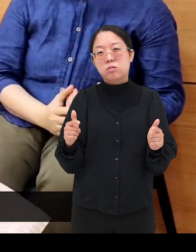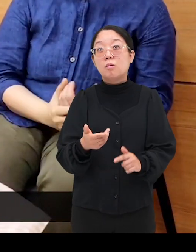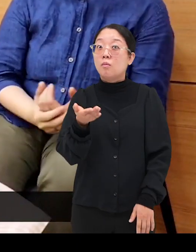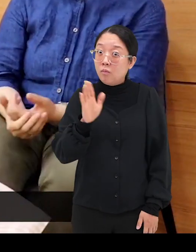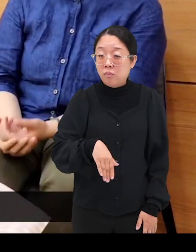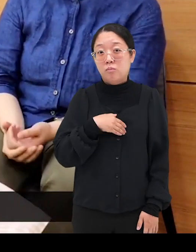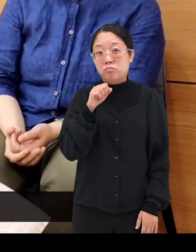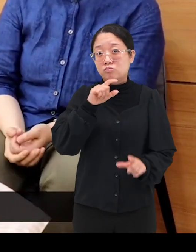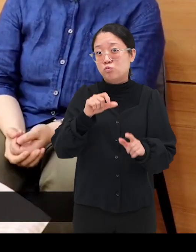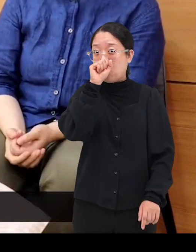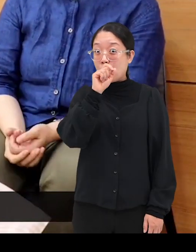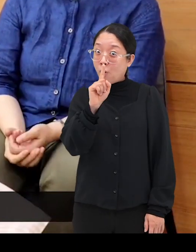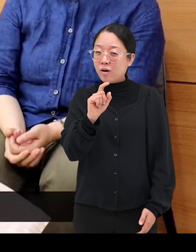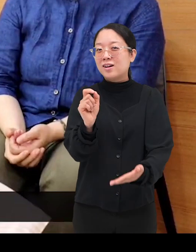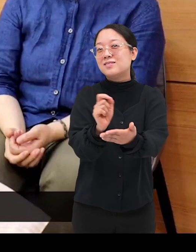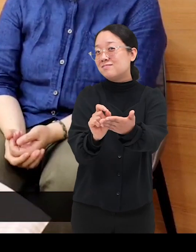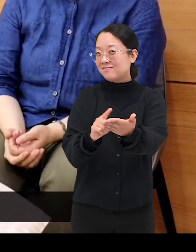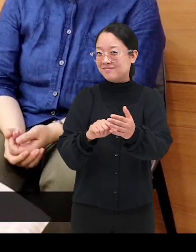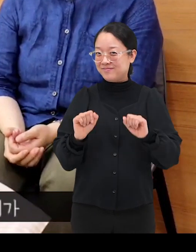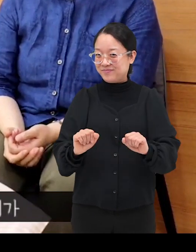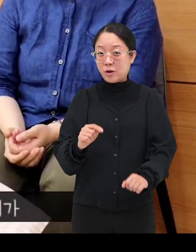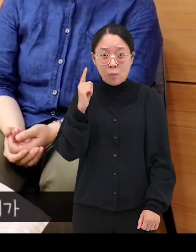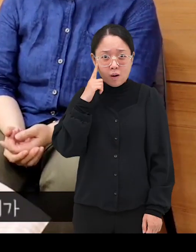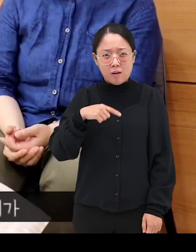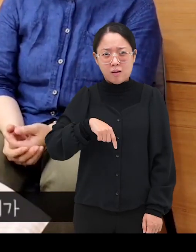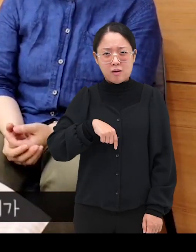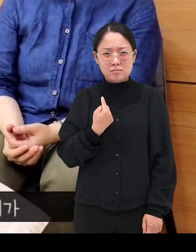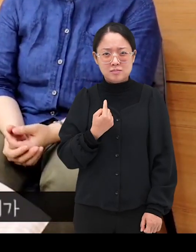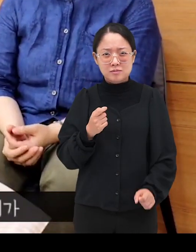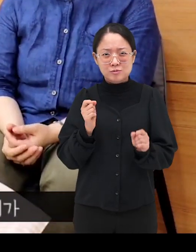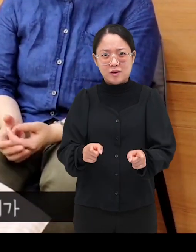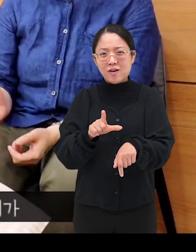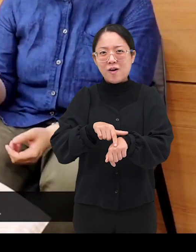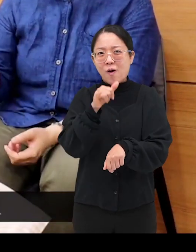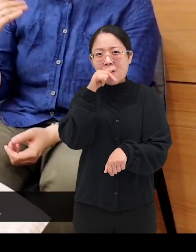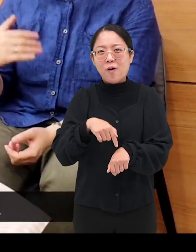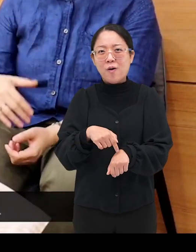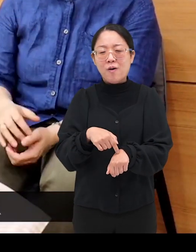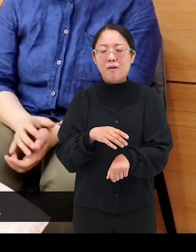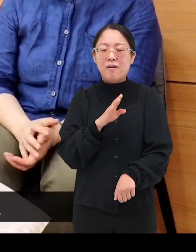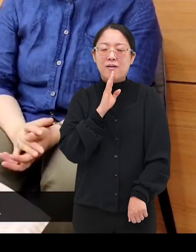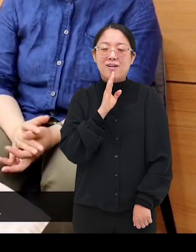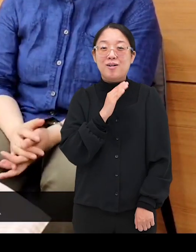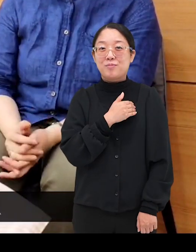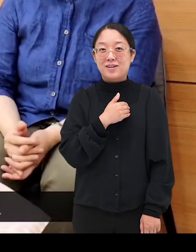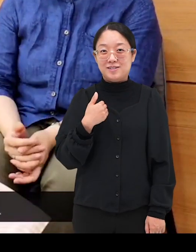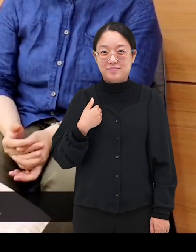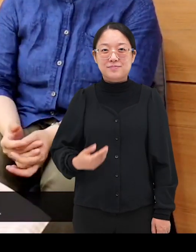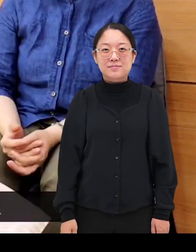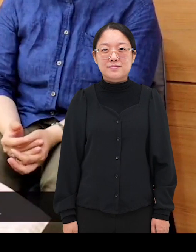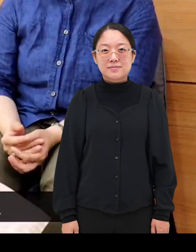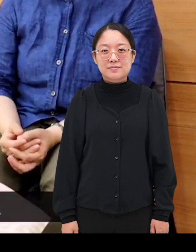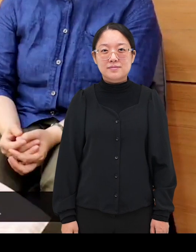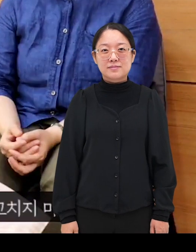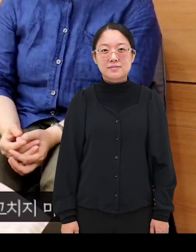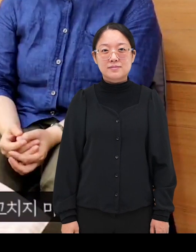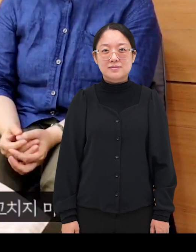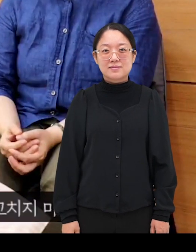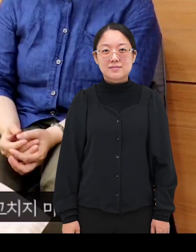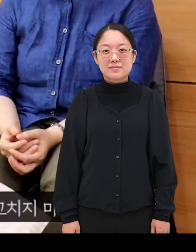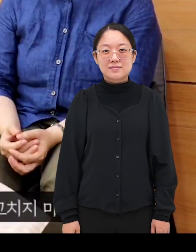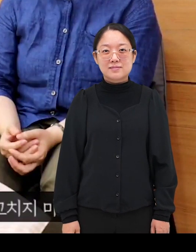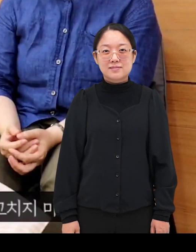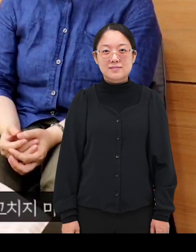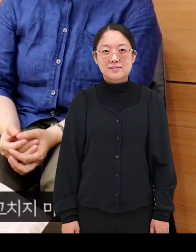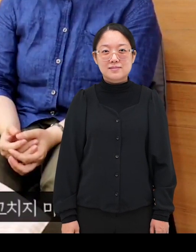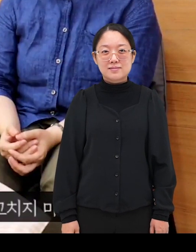취미생활이 많이 줄잖아요. 근데 제일 좋은 취미생활인 것 같아요. 글쓰기가. 그러니까 자기와의 만날 수 있는 시간이기도 하고